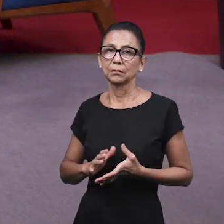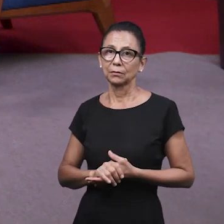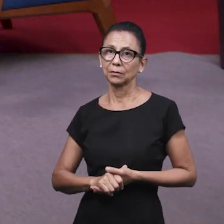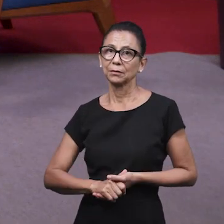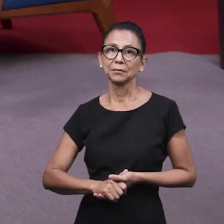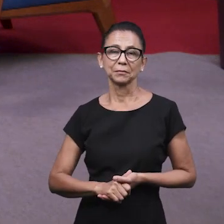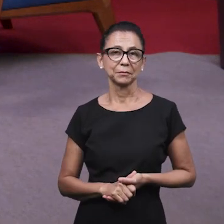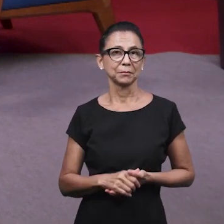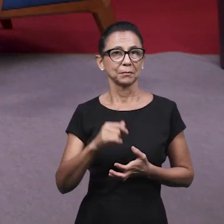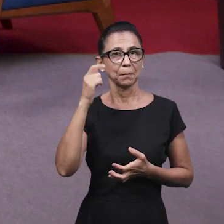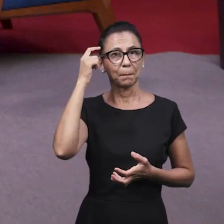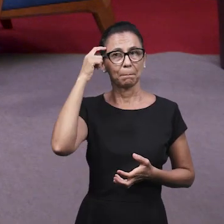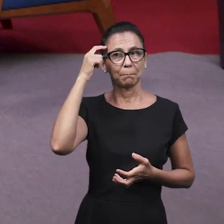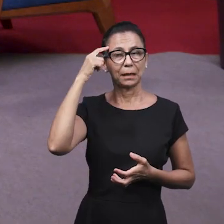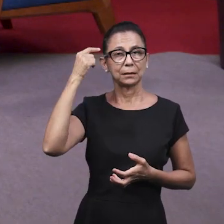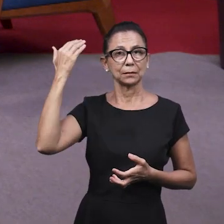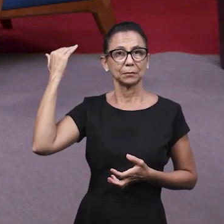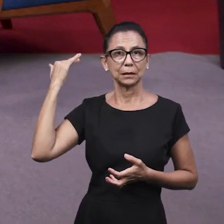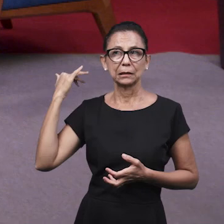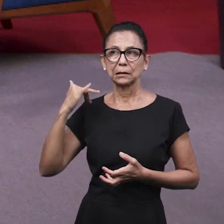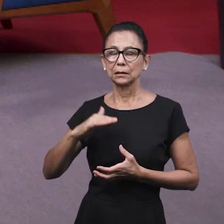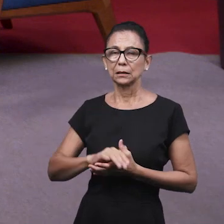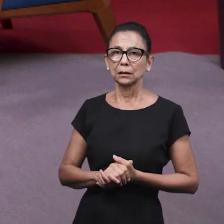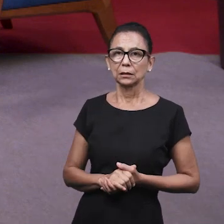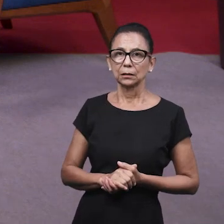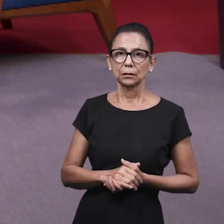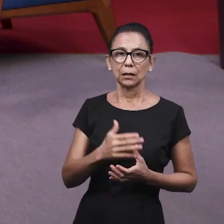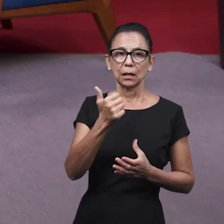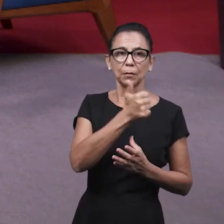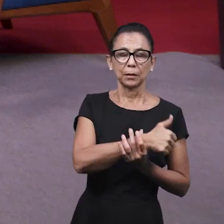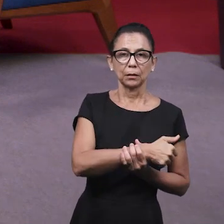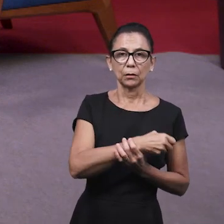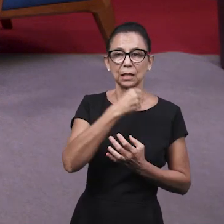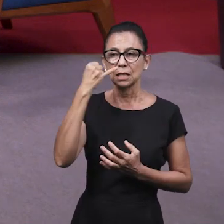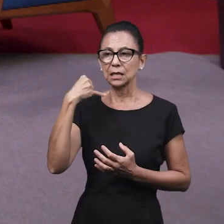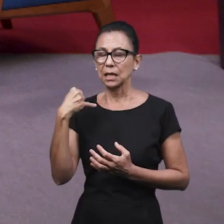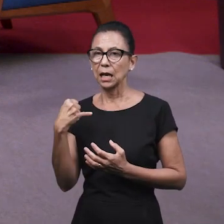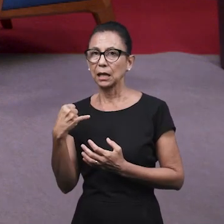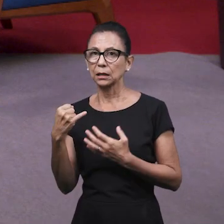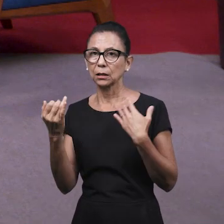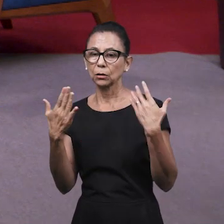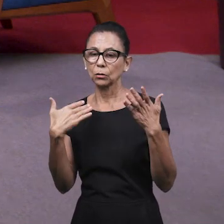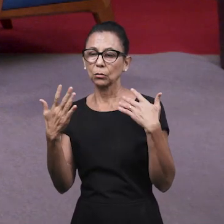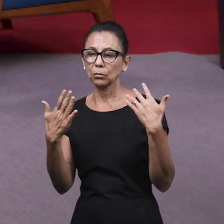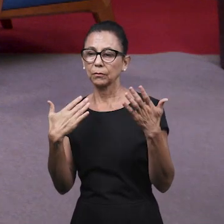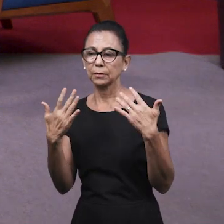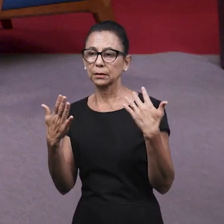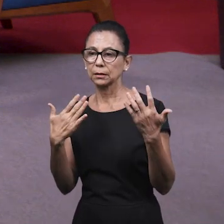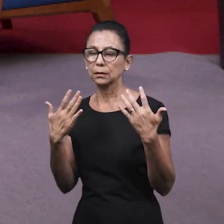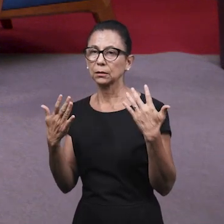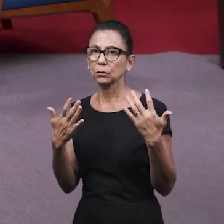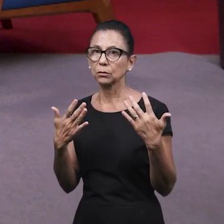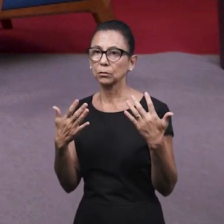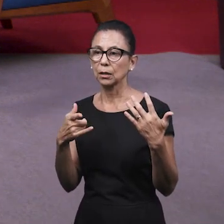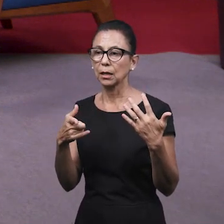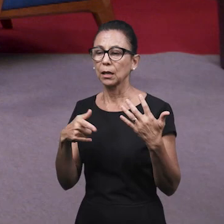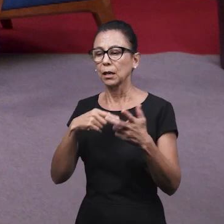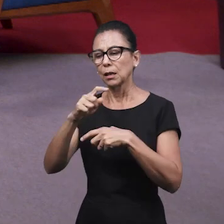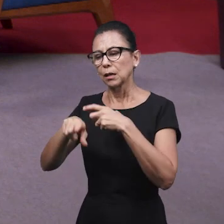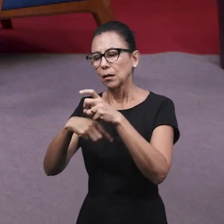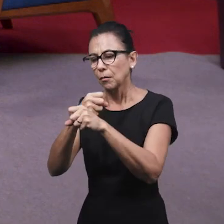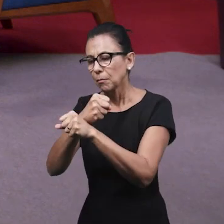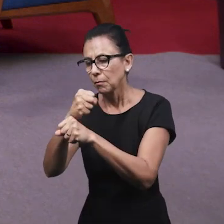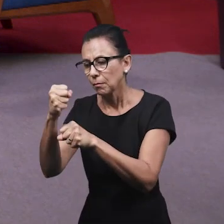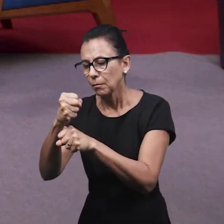un mystère, le dialogue d'Isaac avec Abraham. Il était en train d'être attaché pour le sacrifice.